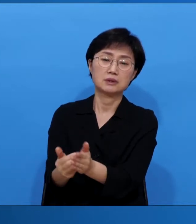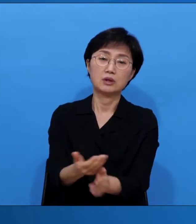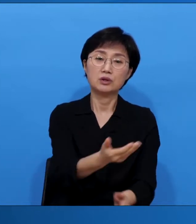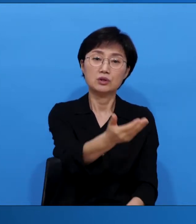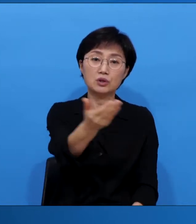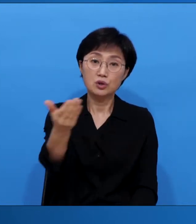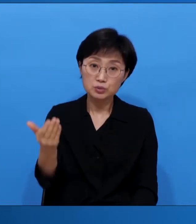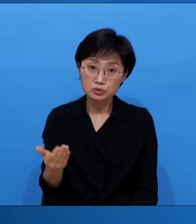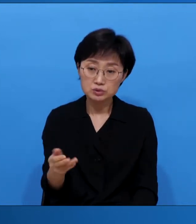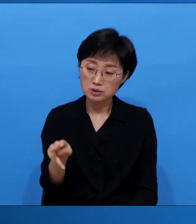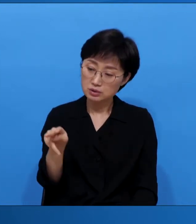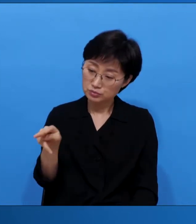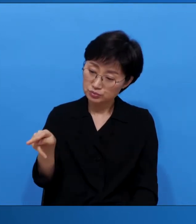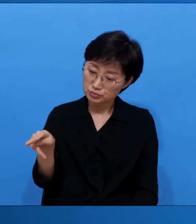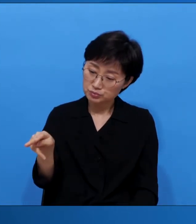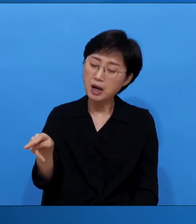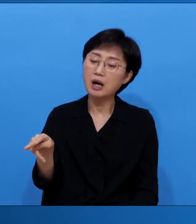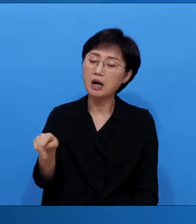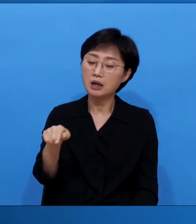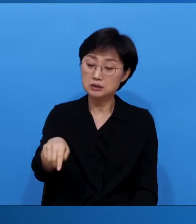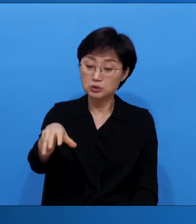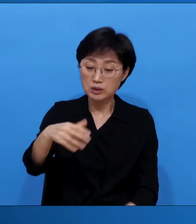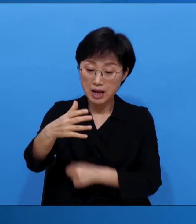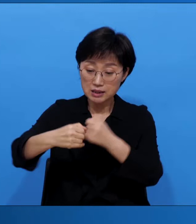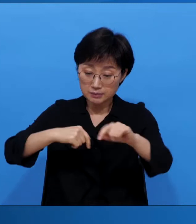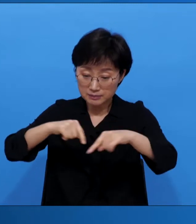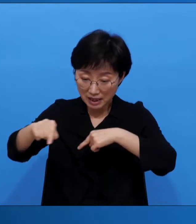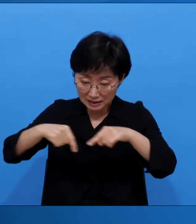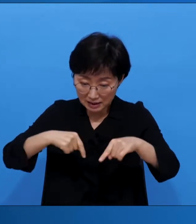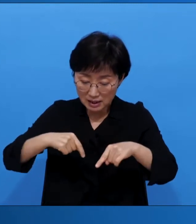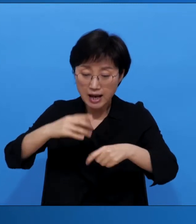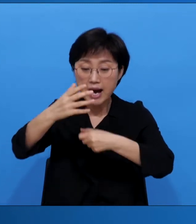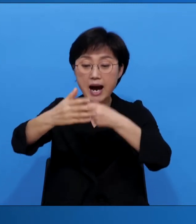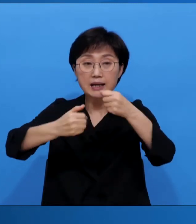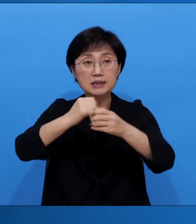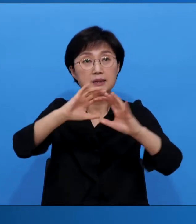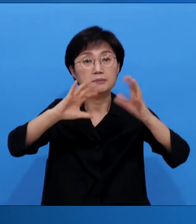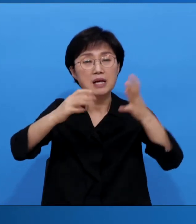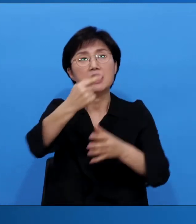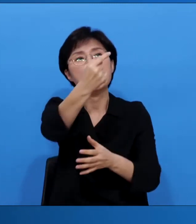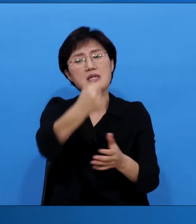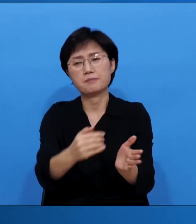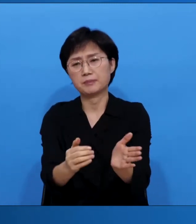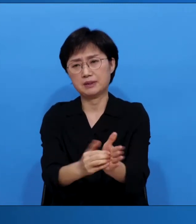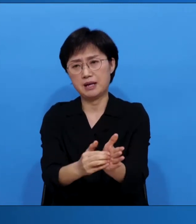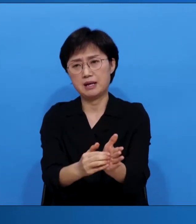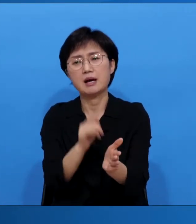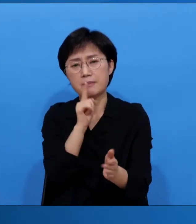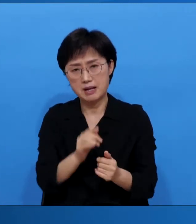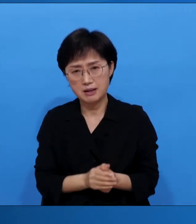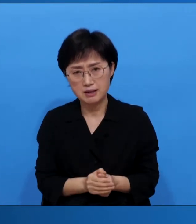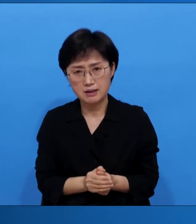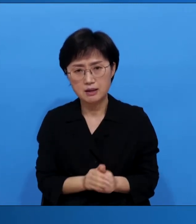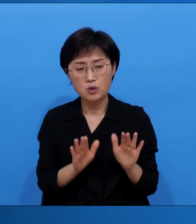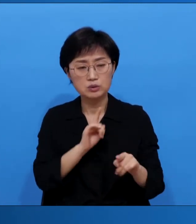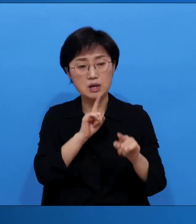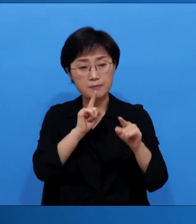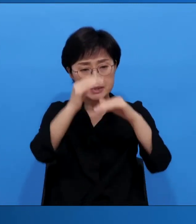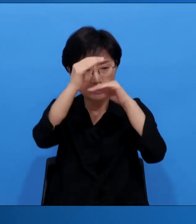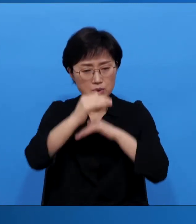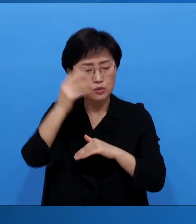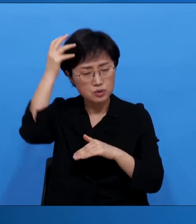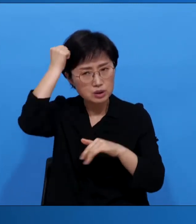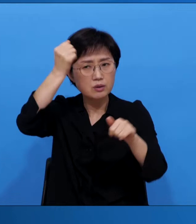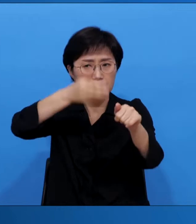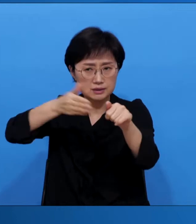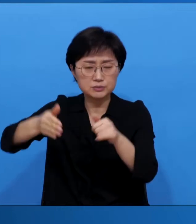그걸 보면요 하나님의 나라. And that is what we call the kingdom of God. 오늘 이 언약 딱 잡으시기 바랍니다. Today you must hold